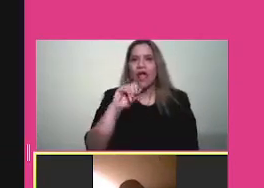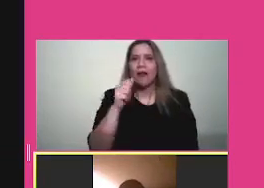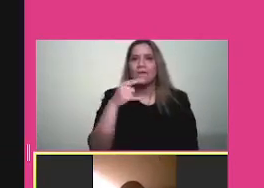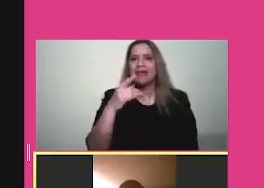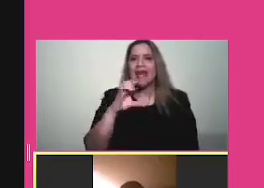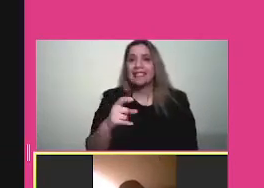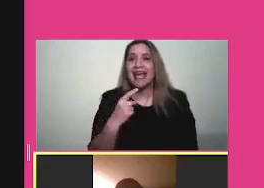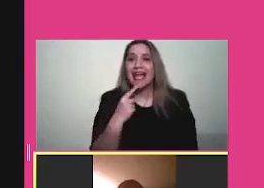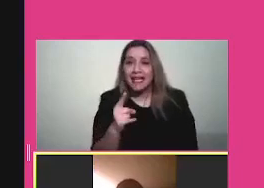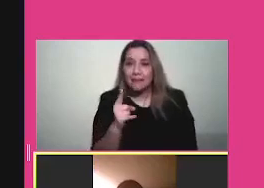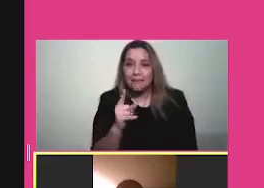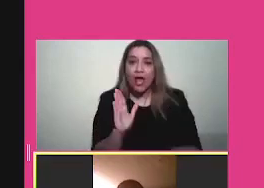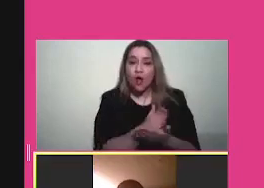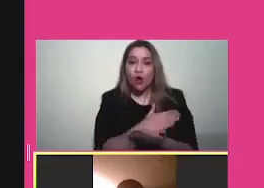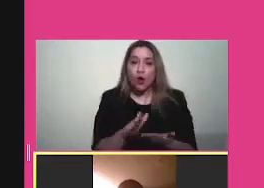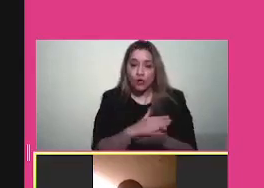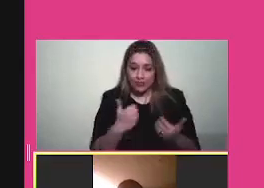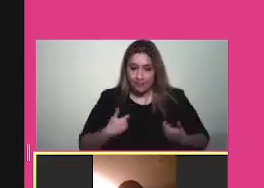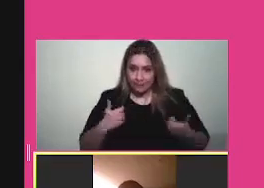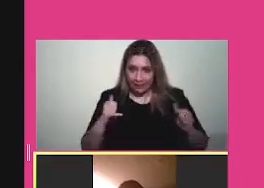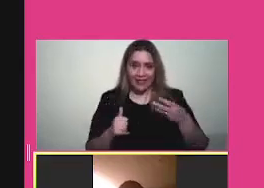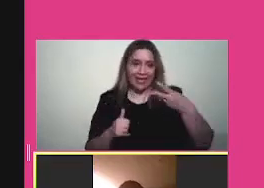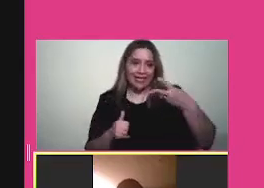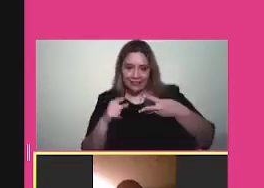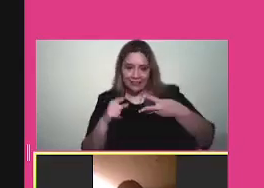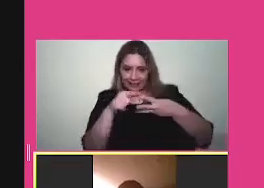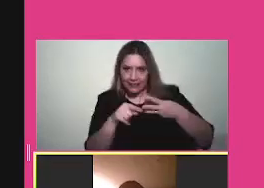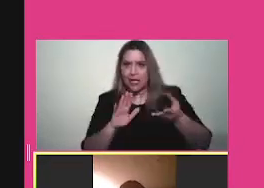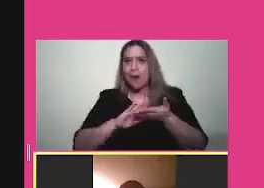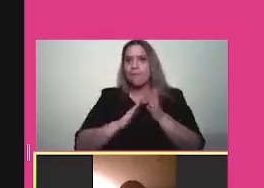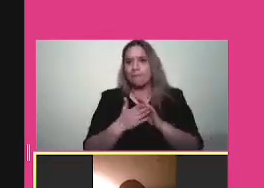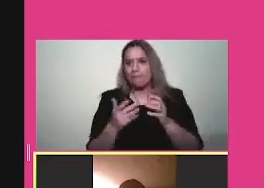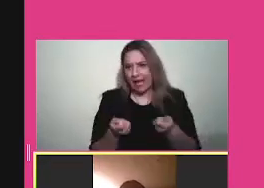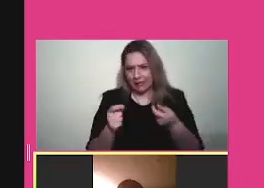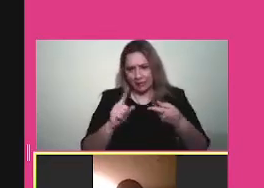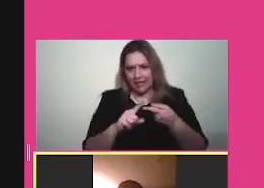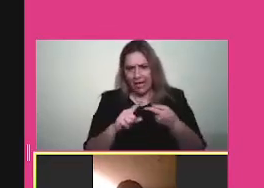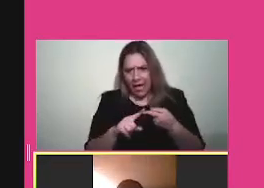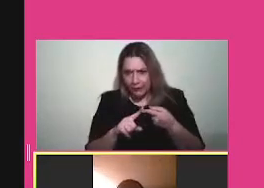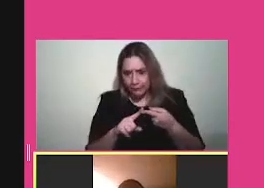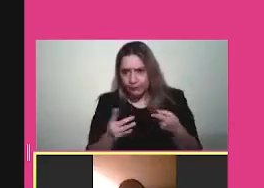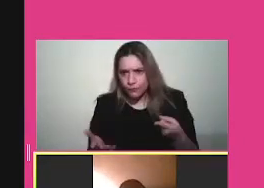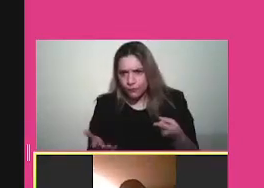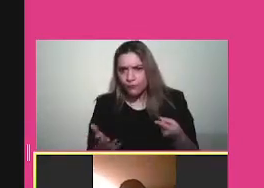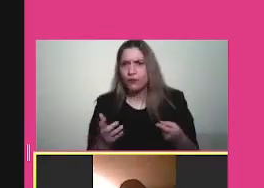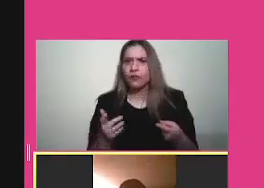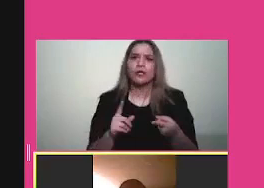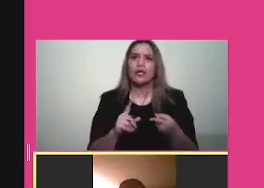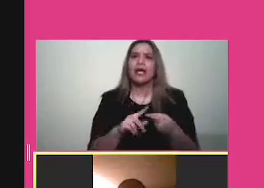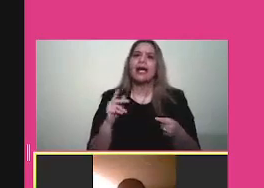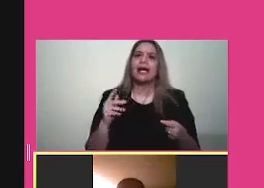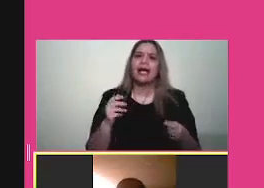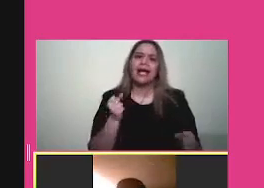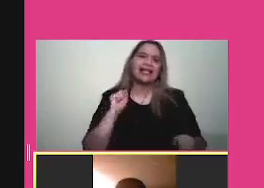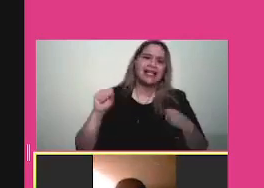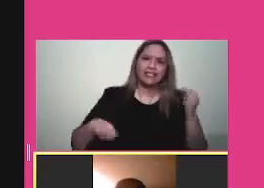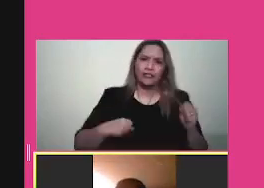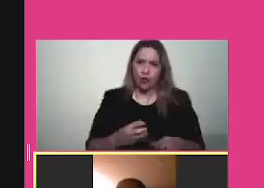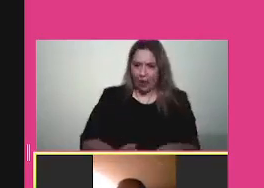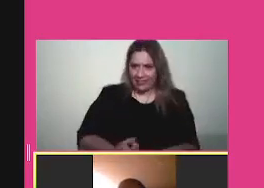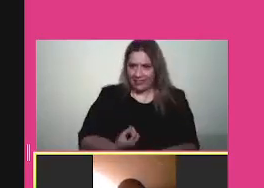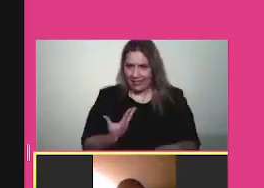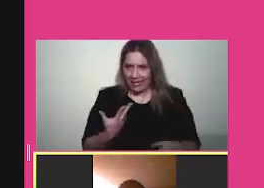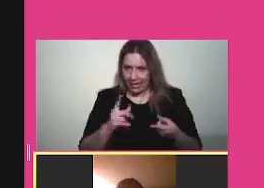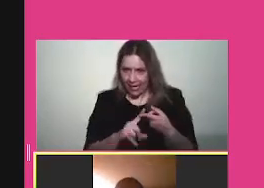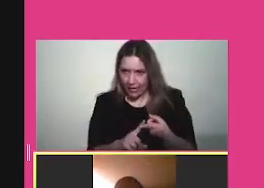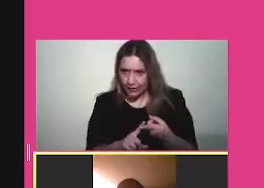χώρισε τα παιχνίδια σε τρεις κατηγορίες. Στα πρακτικά παιχνίδια, όπως είναι τα κινητηριοαισθητηριακά, τα